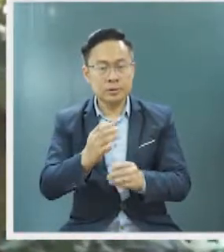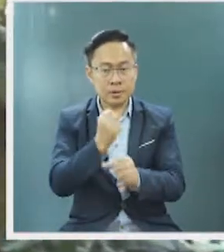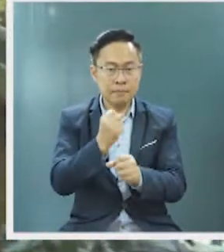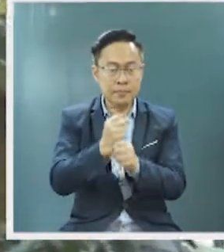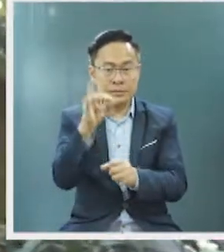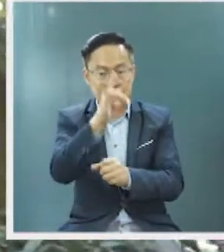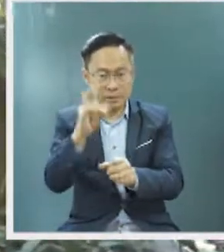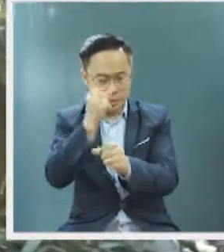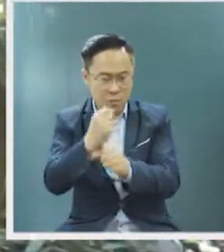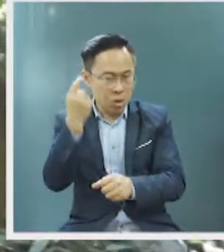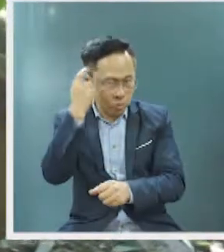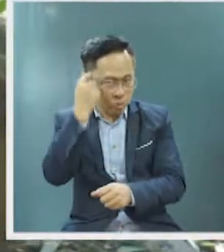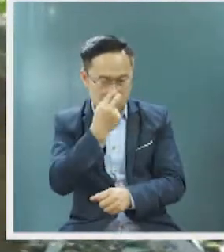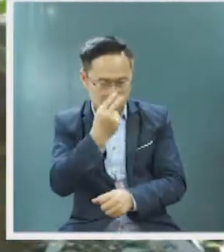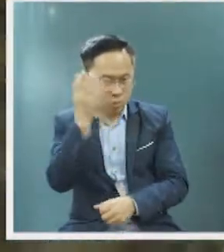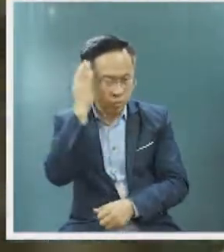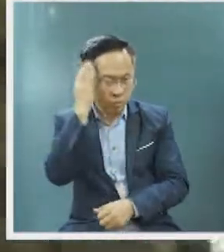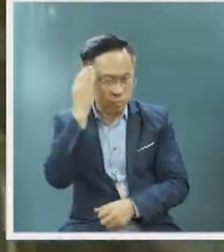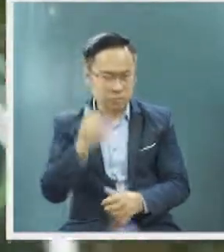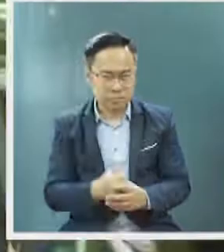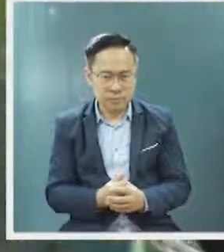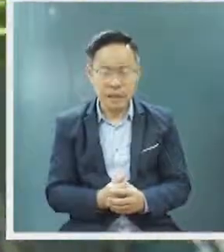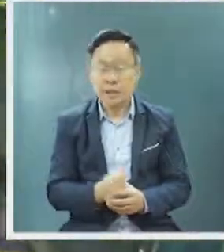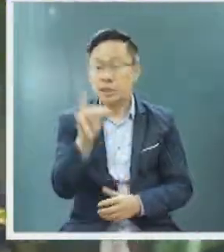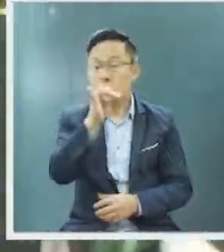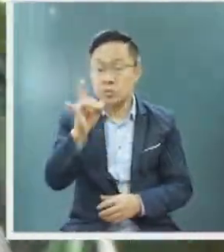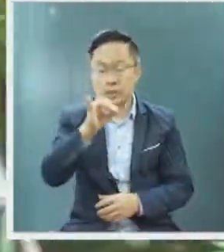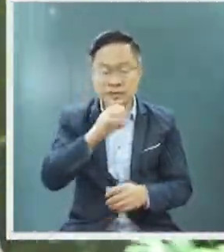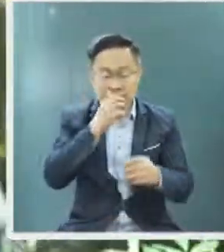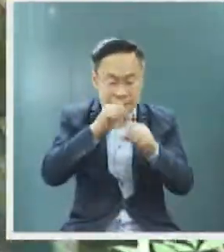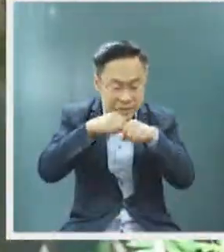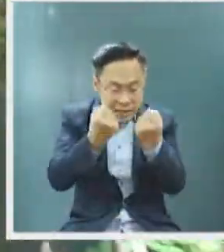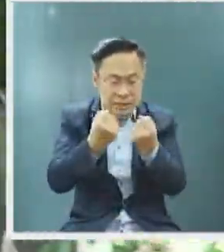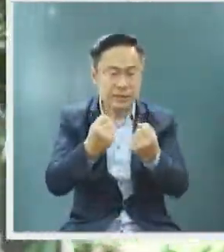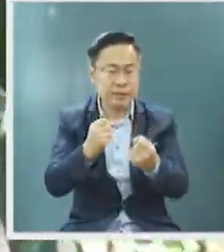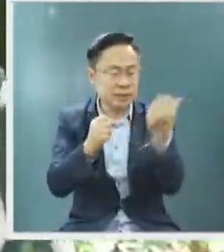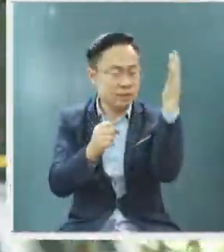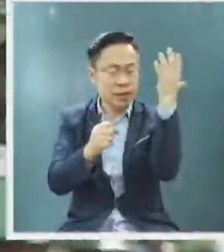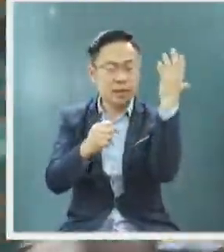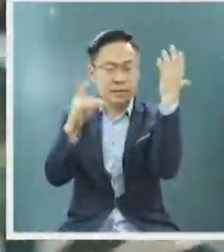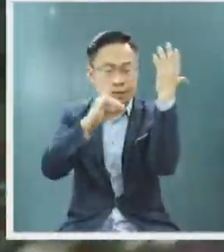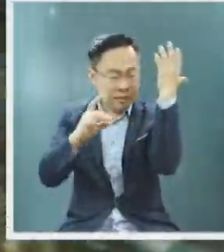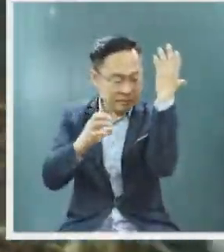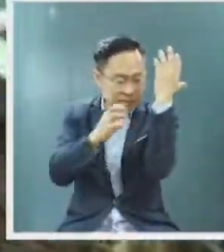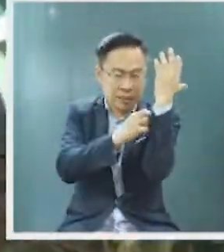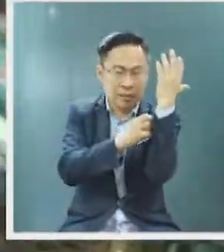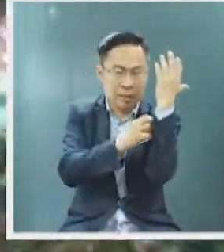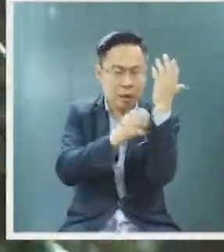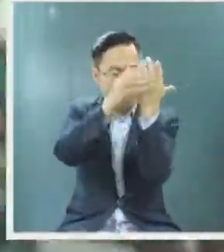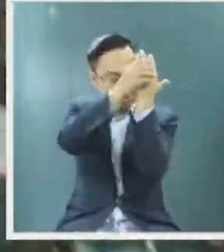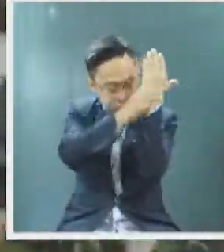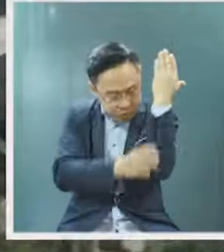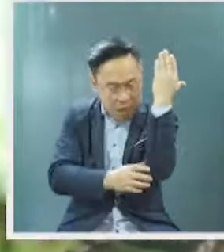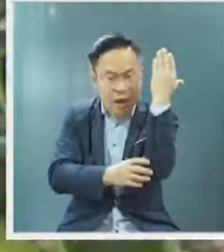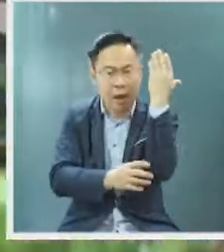ของสัตว์แต่แบบนี้ของคนแน่นอนถ้าเป็นสัตว์หักนะครับเวลาสัตว์เขาหักในกรณีที่เขาจะกินใบเนี่ยเขาก็จะรู